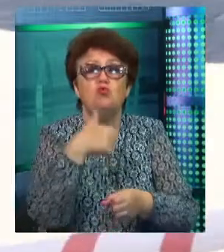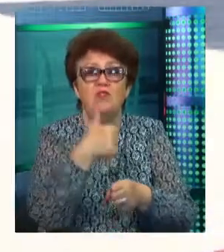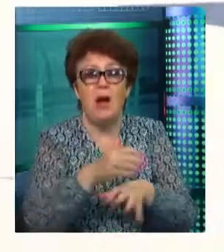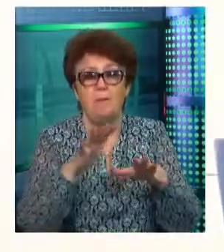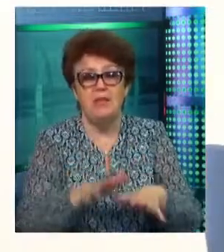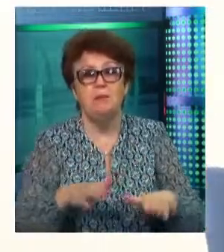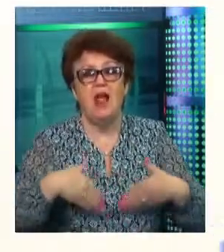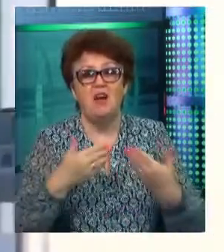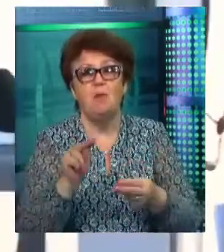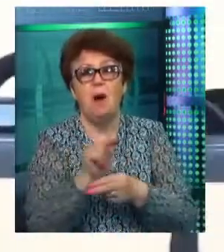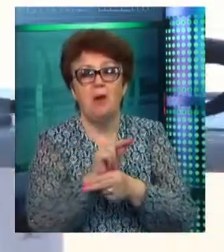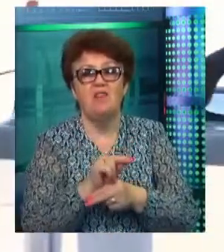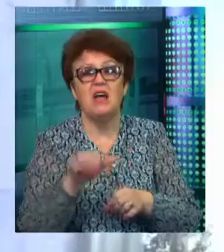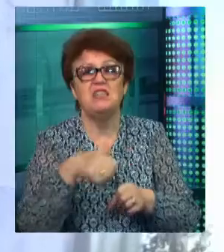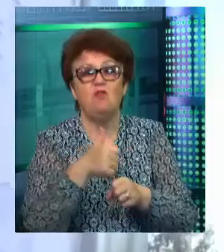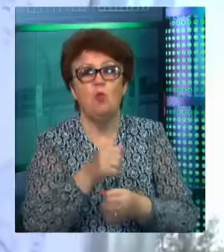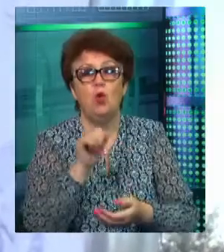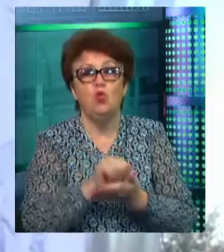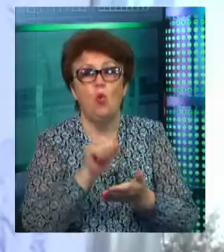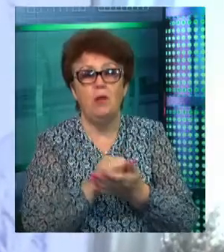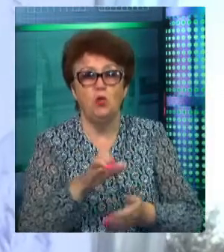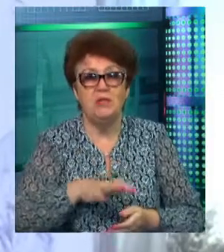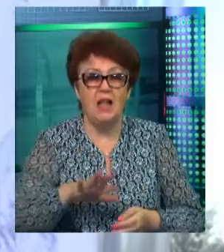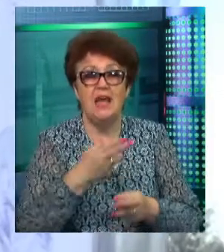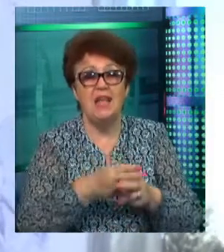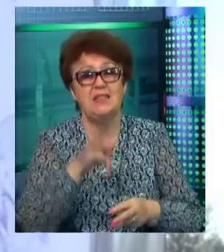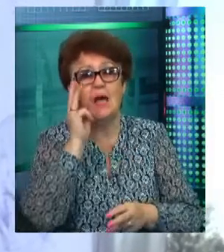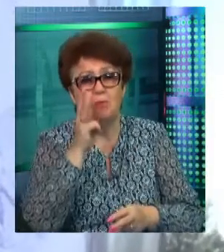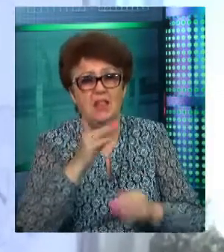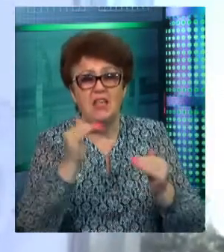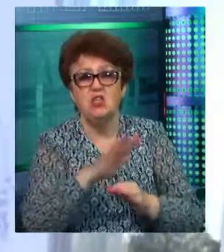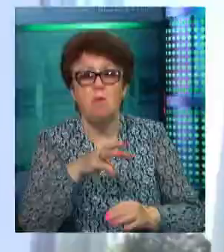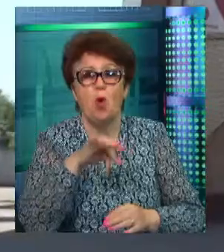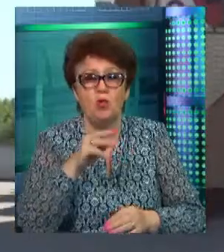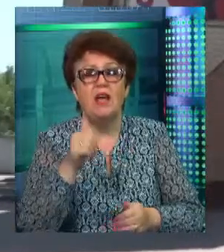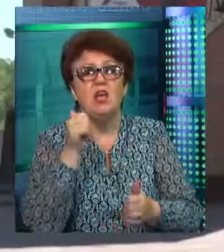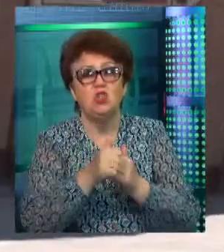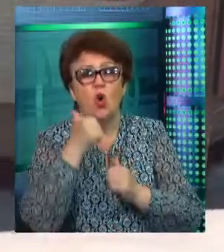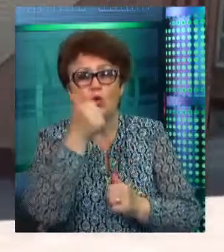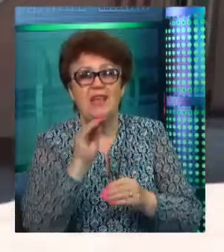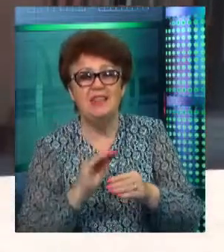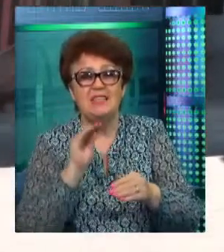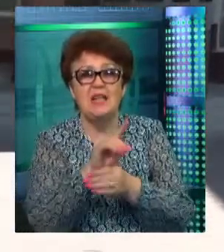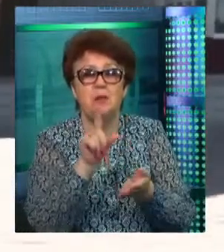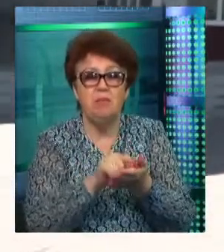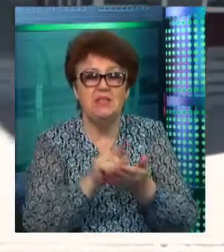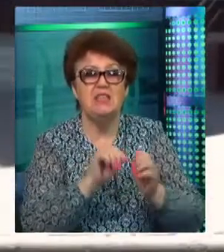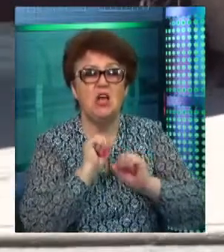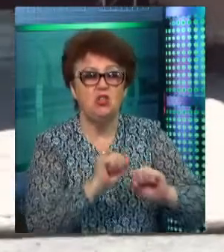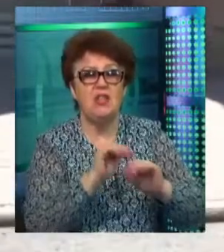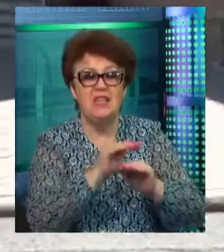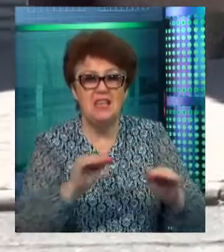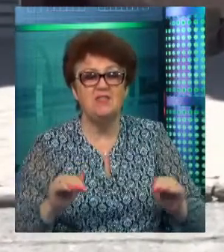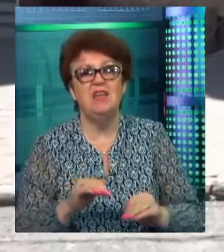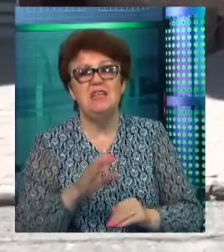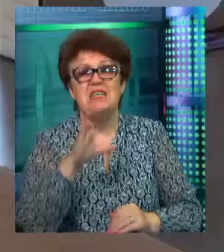в предлагаемых поправках к основному документу страны это и зарплата не ниже мрот ежегодная индексация пенсий защита детства закрепление